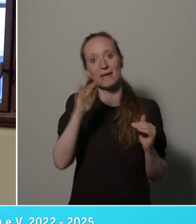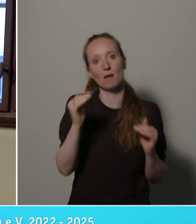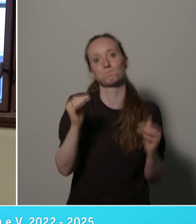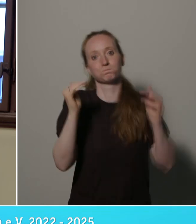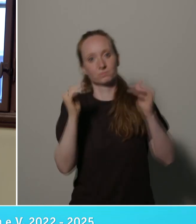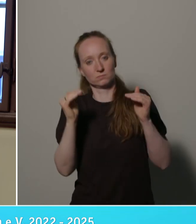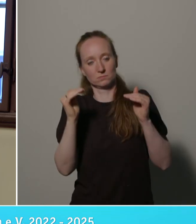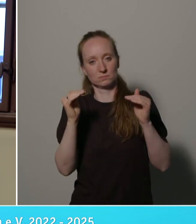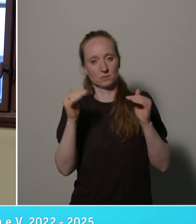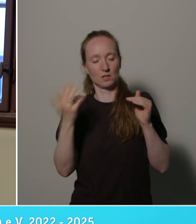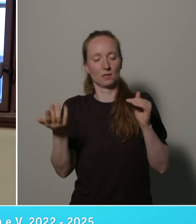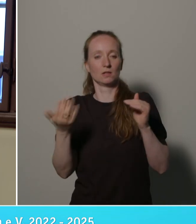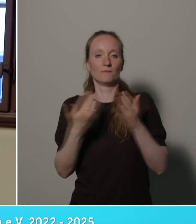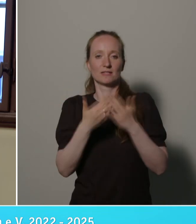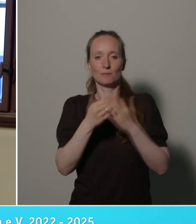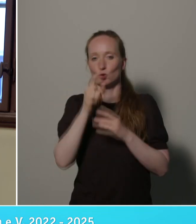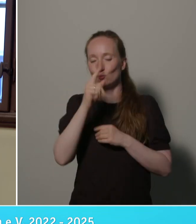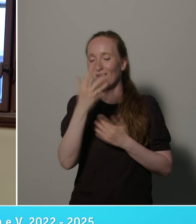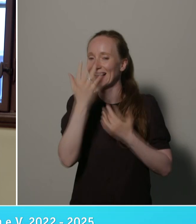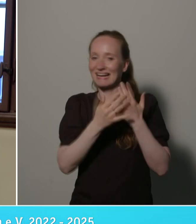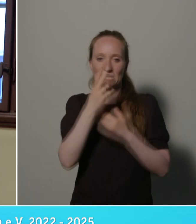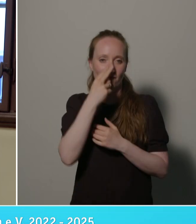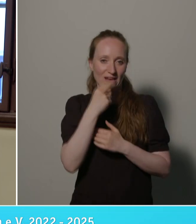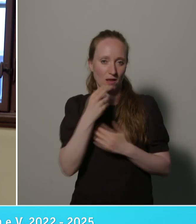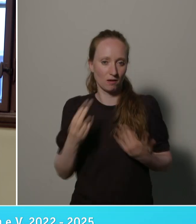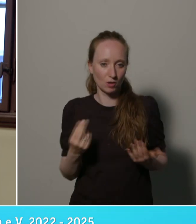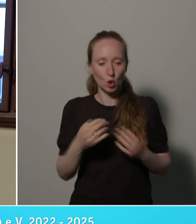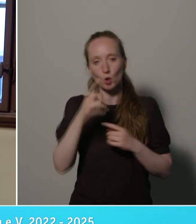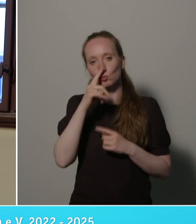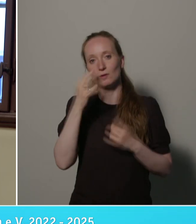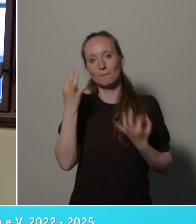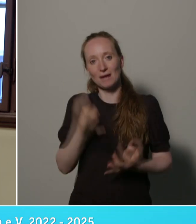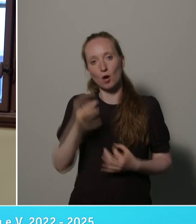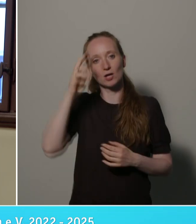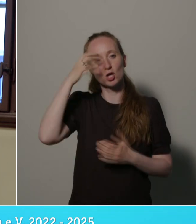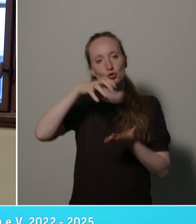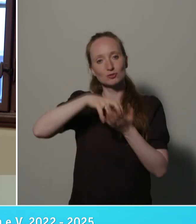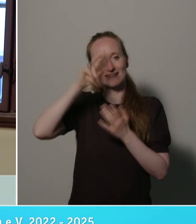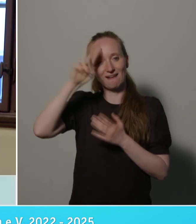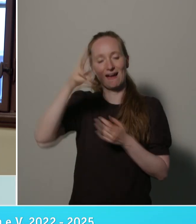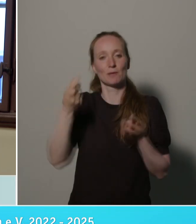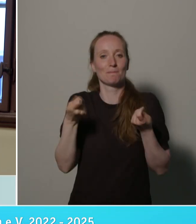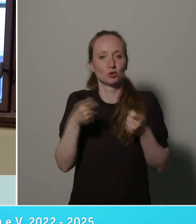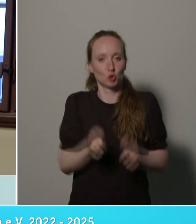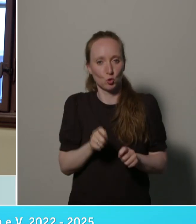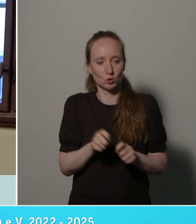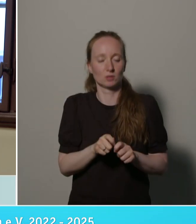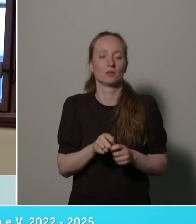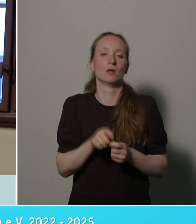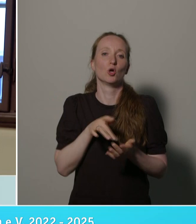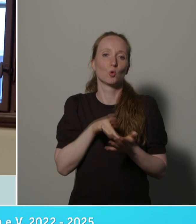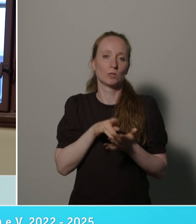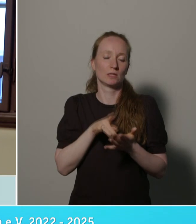Und insofern ist das eigentlich auch nicht das Problem. Wir brauchen nur einen Stadtratsbeschluss dazu, weil das als